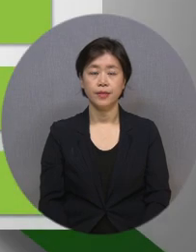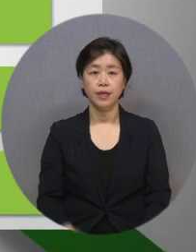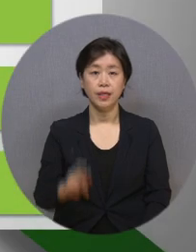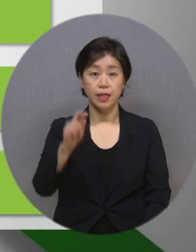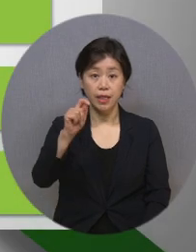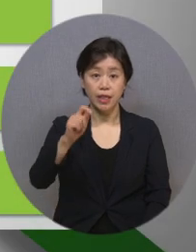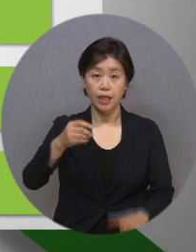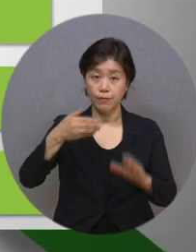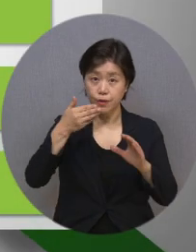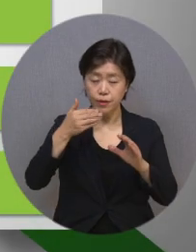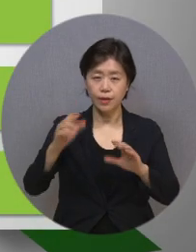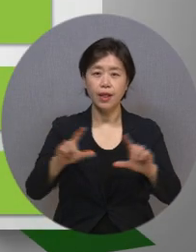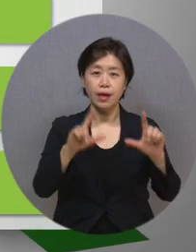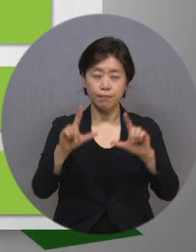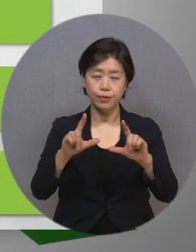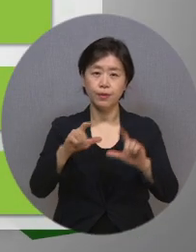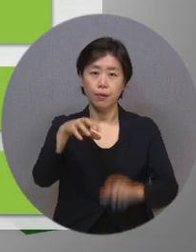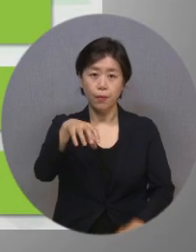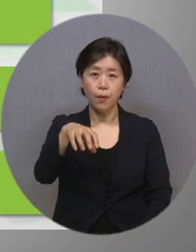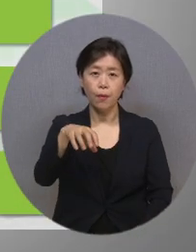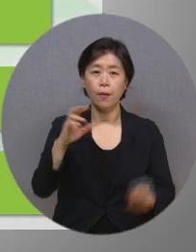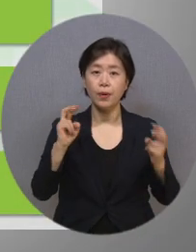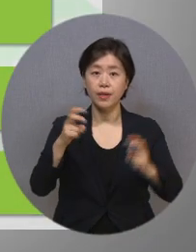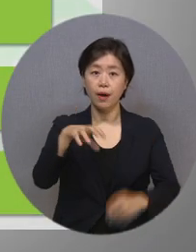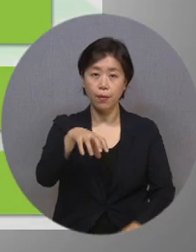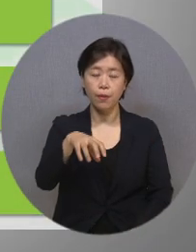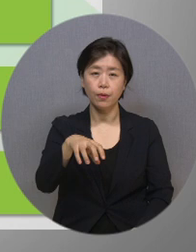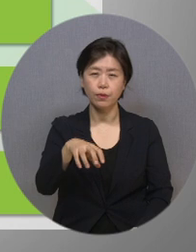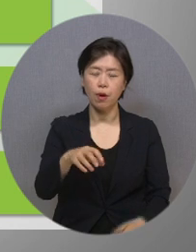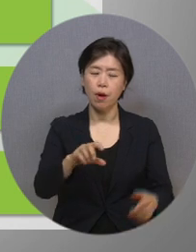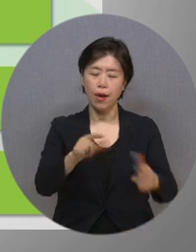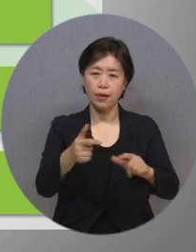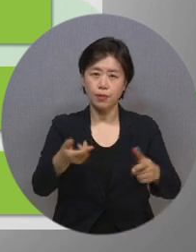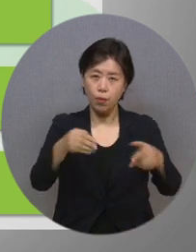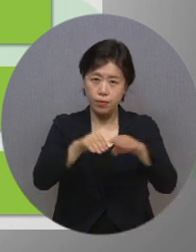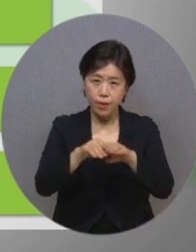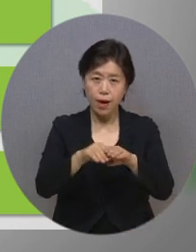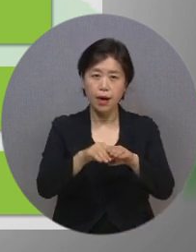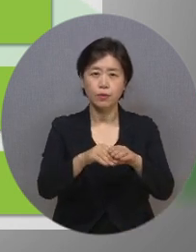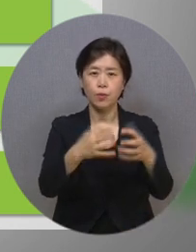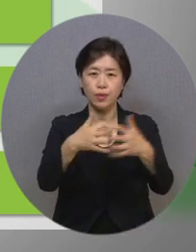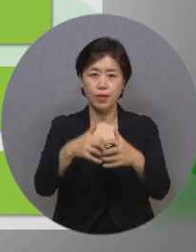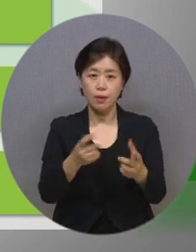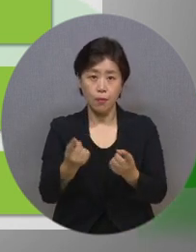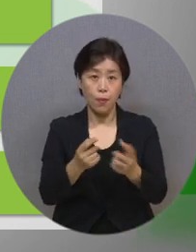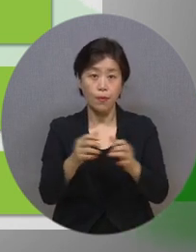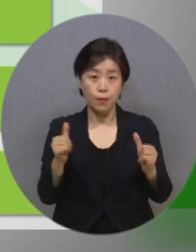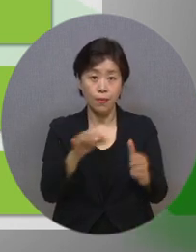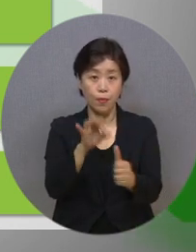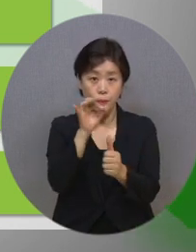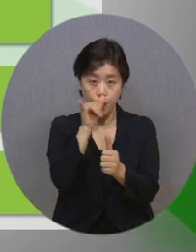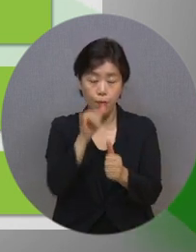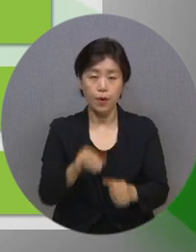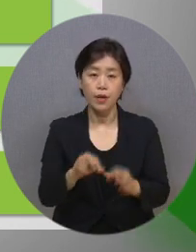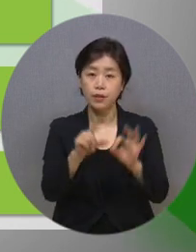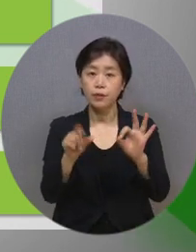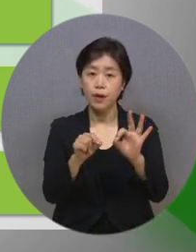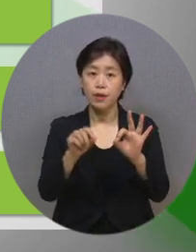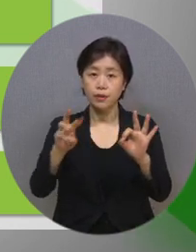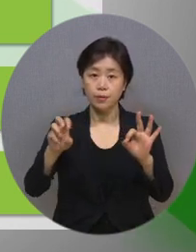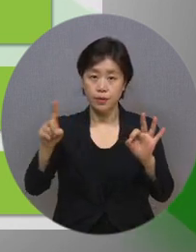티푸드 라이프에서 주의 포장 상표 부착기 등 기타 기계 조작원을 모집합니다. 접수 마감일은